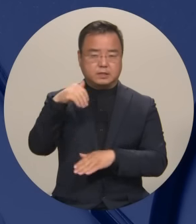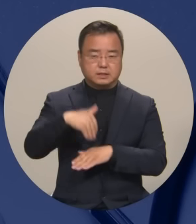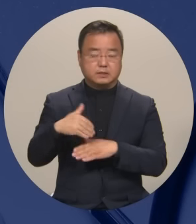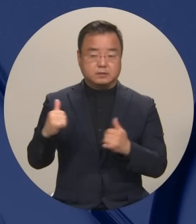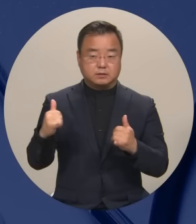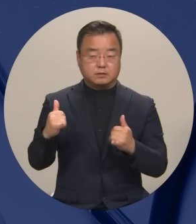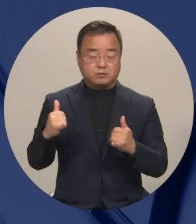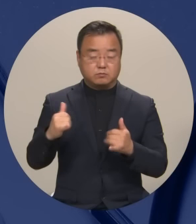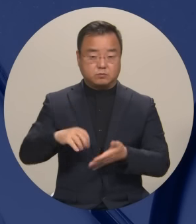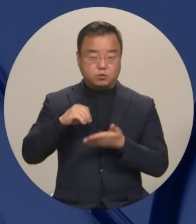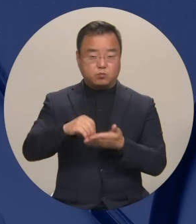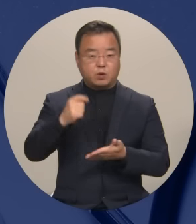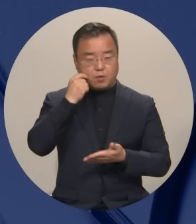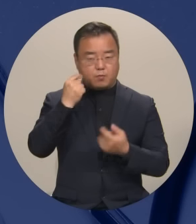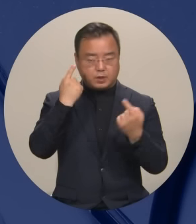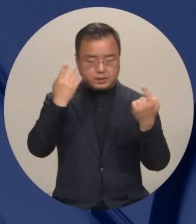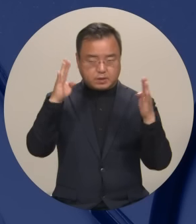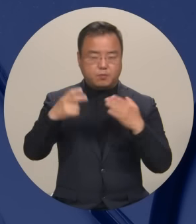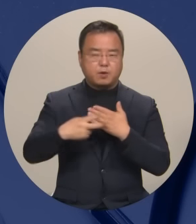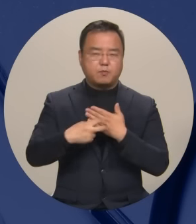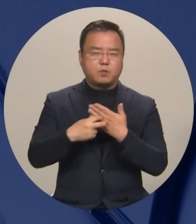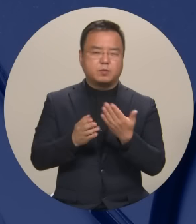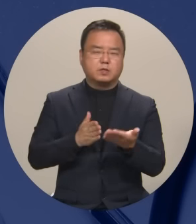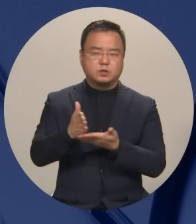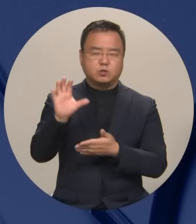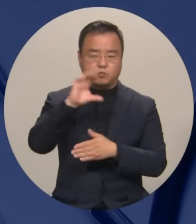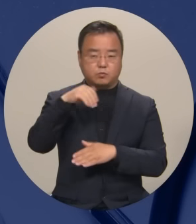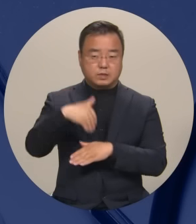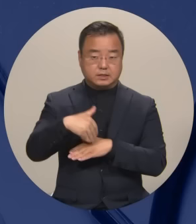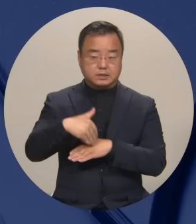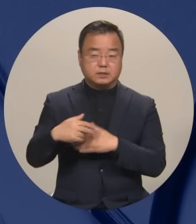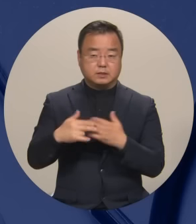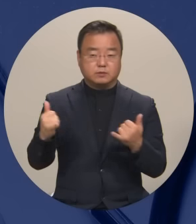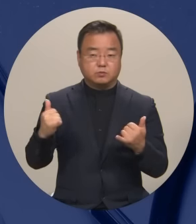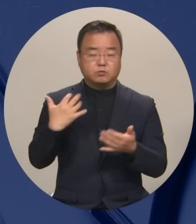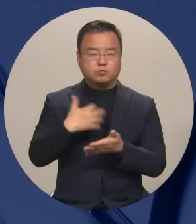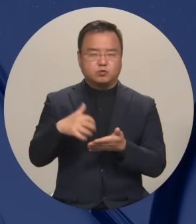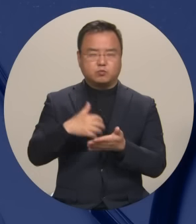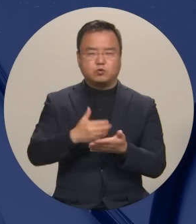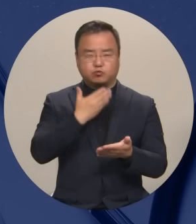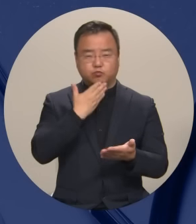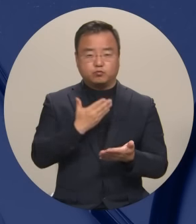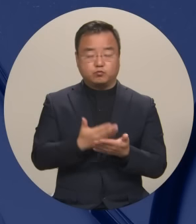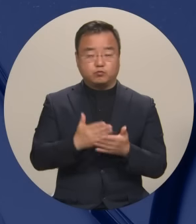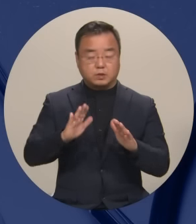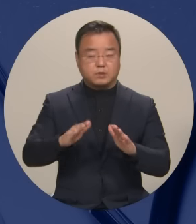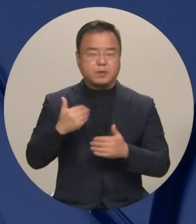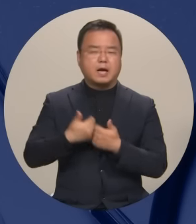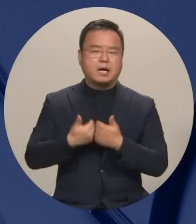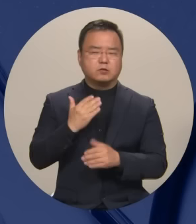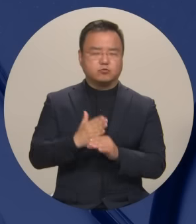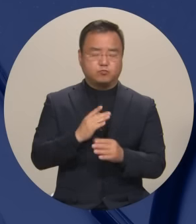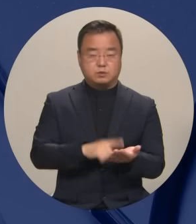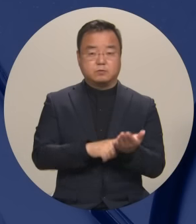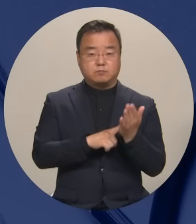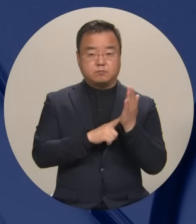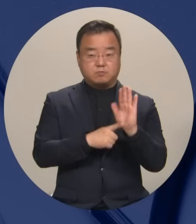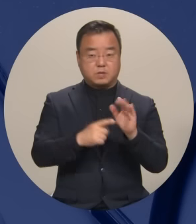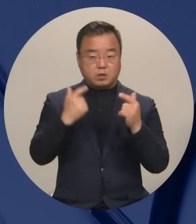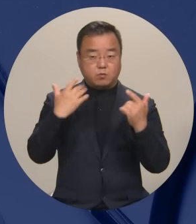됩니다 대학 병원일수록 전공의들의 비중이 크다는 사실은 이번 의정 갈등 상황에서 더 명확하게 드러나기도 했죠